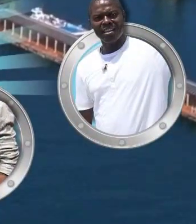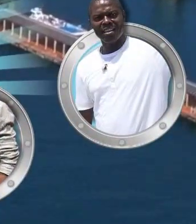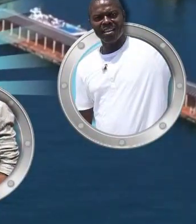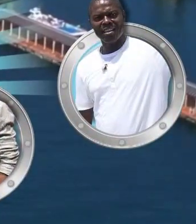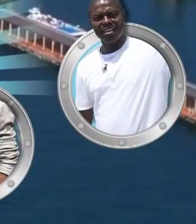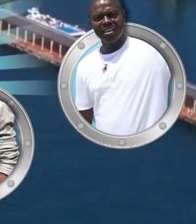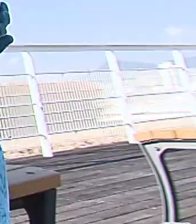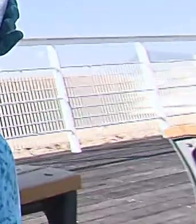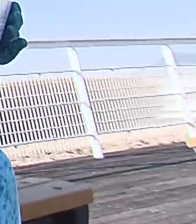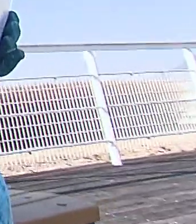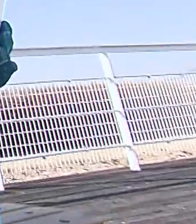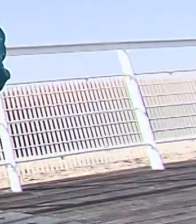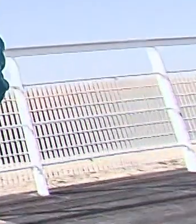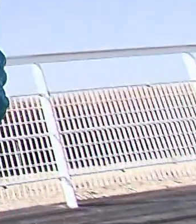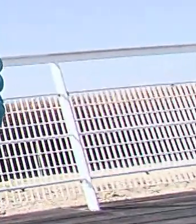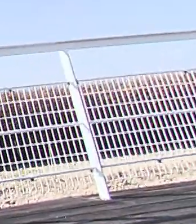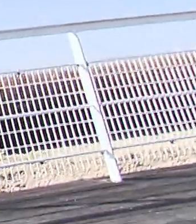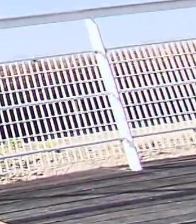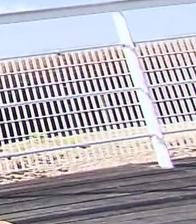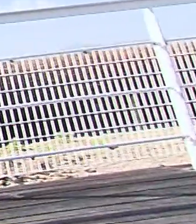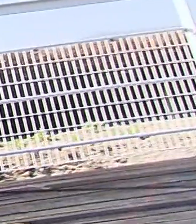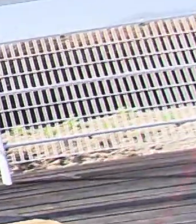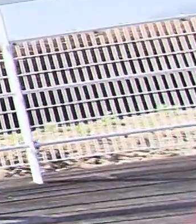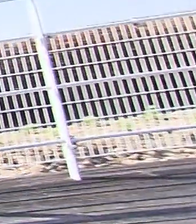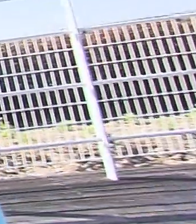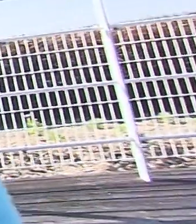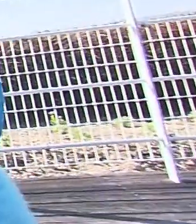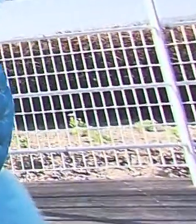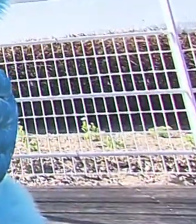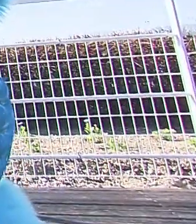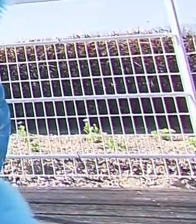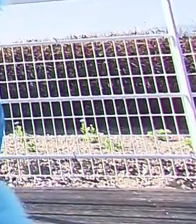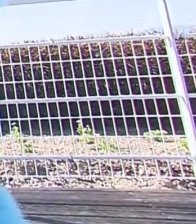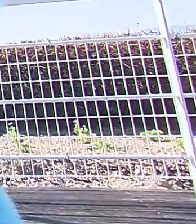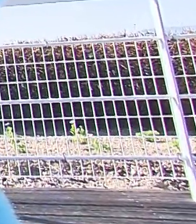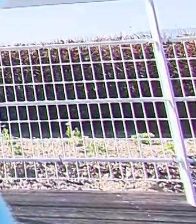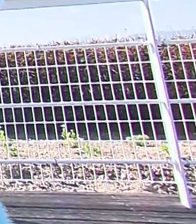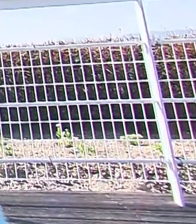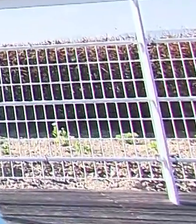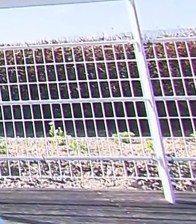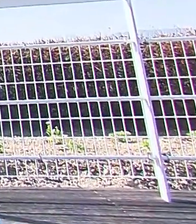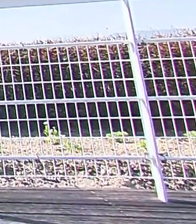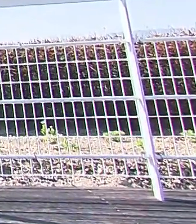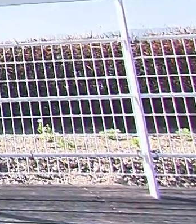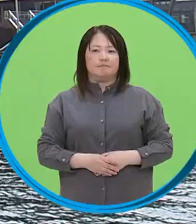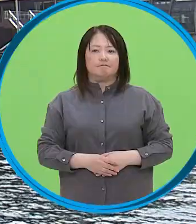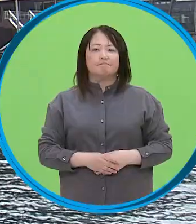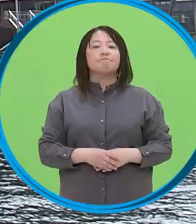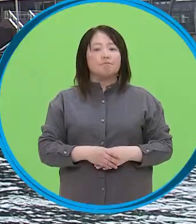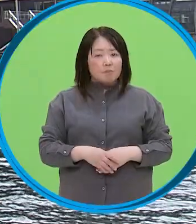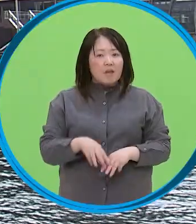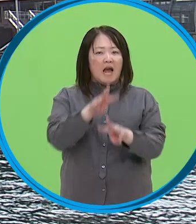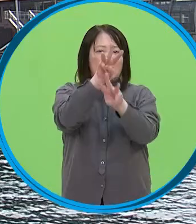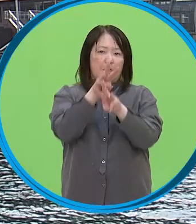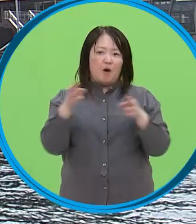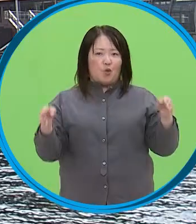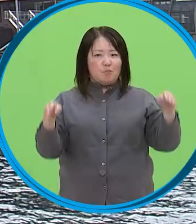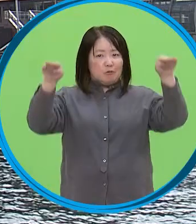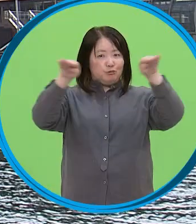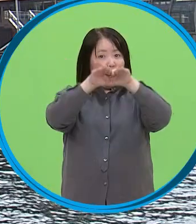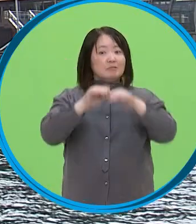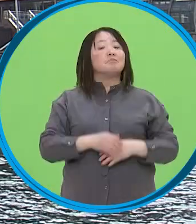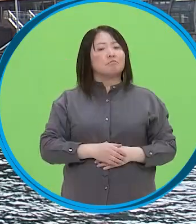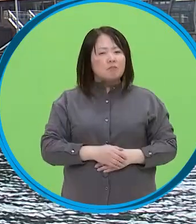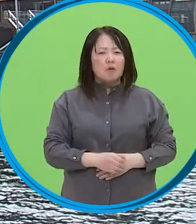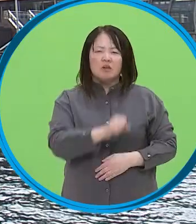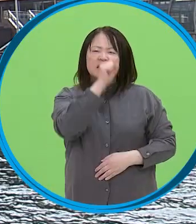ーニ ー、プレゼンテッドバイクレシリー、クレシの提供でお送りします。ジャーニーズがやってきた